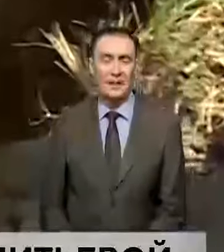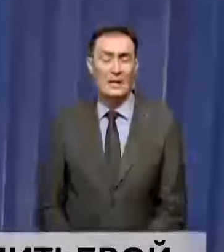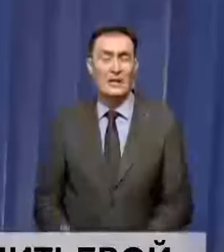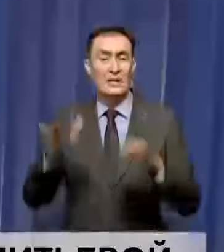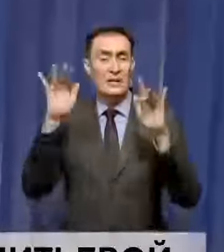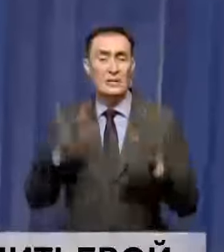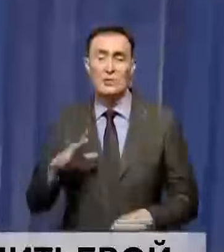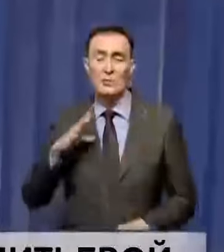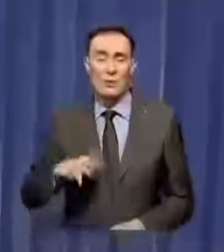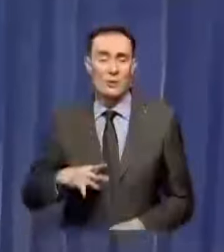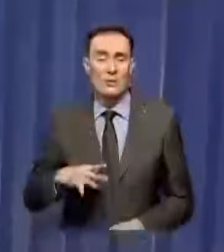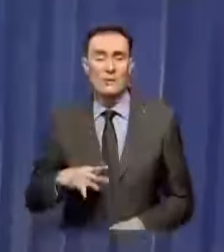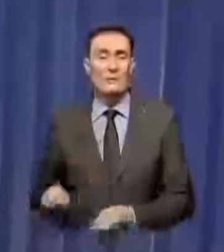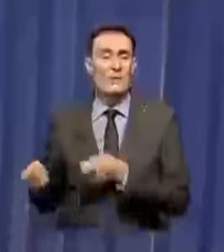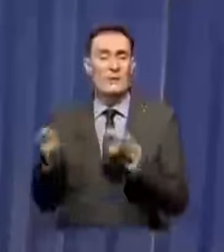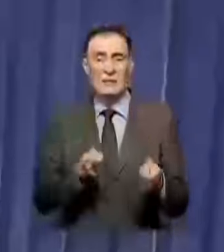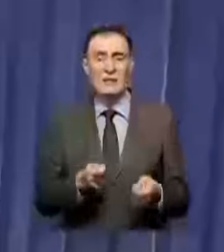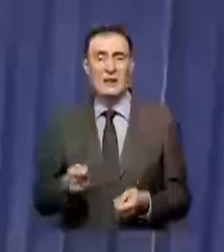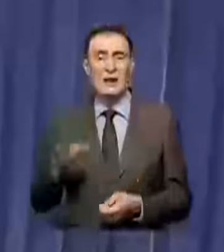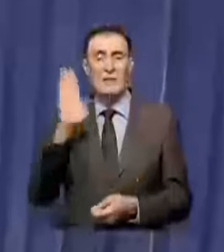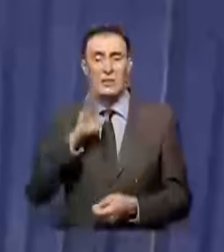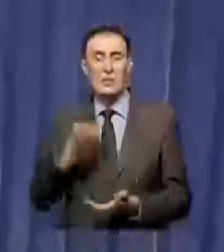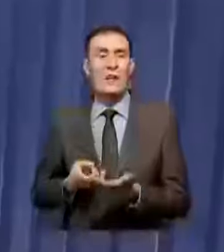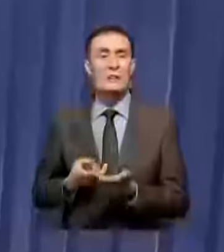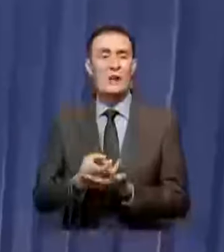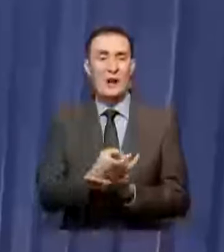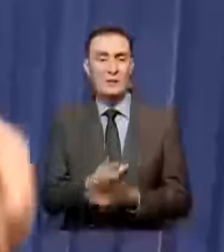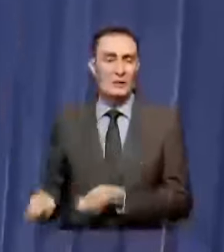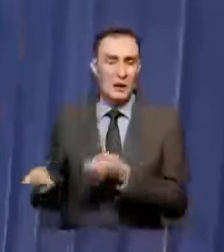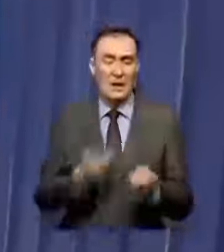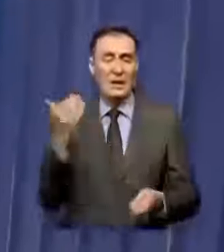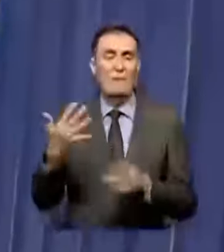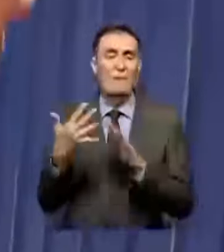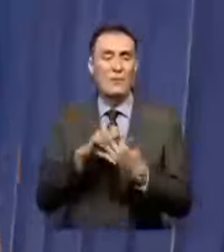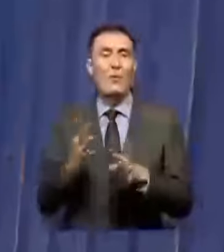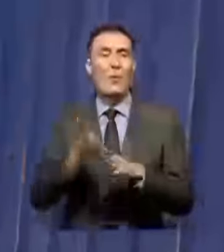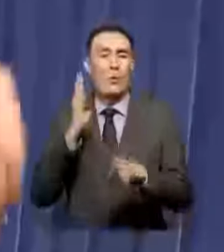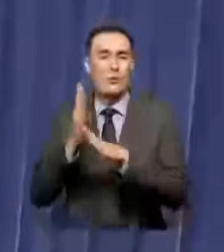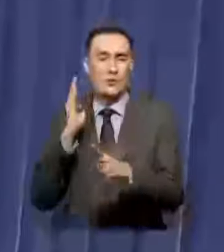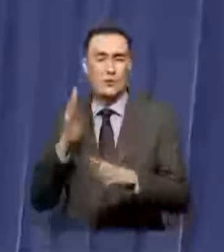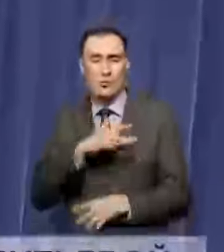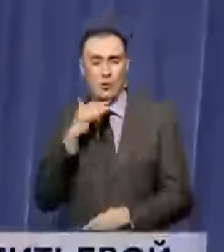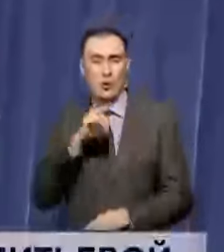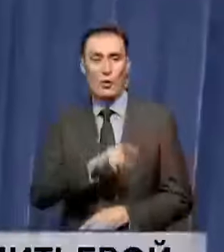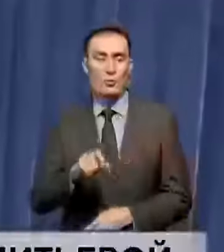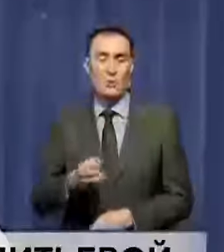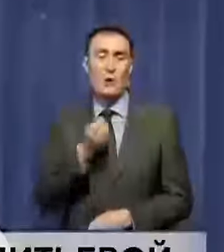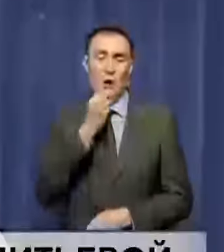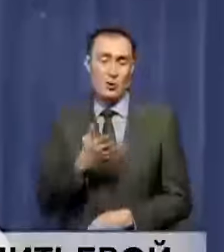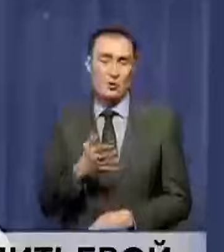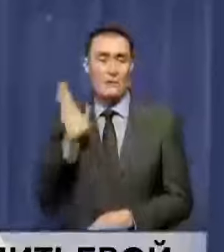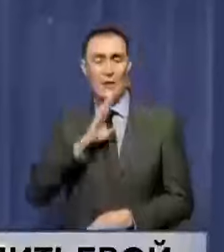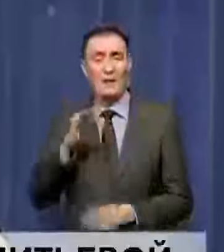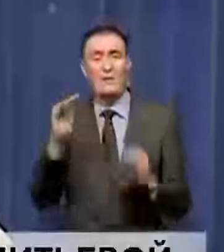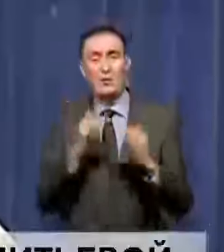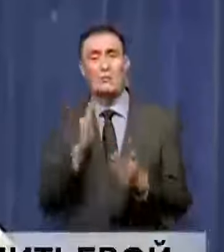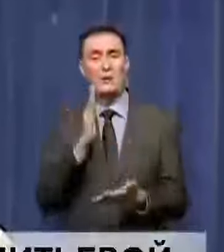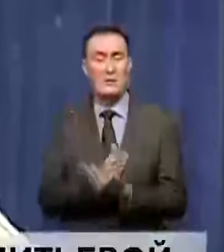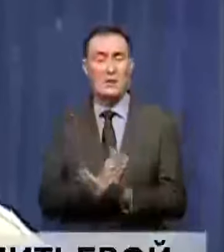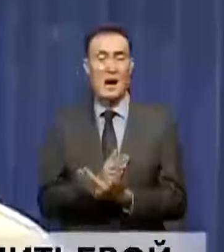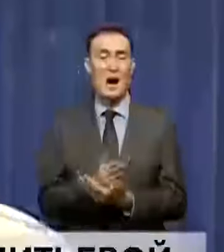Зимой приходится на санках возить воду из соседних аулов. А там часто очереди собираются местным. Там хорошо, вода в доме